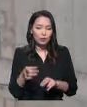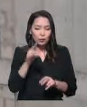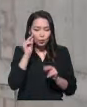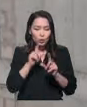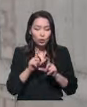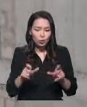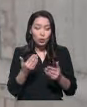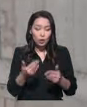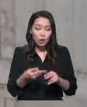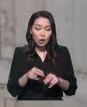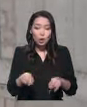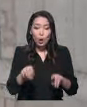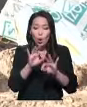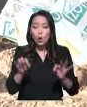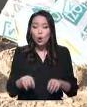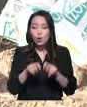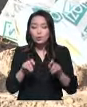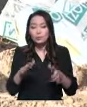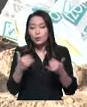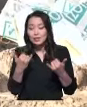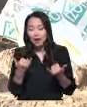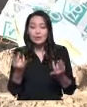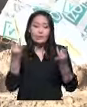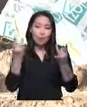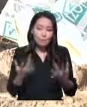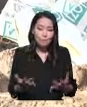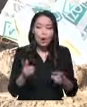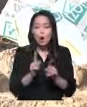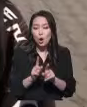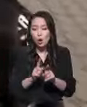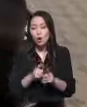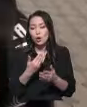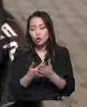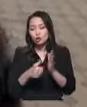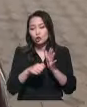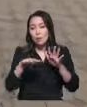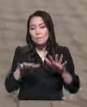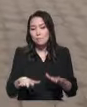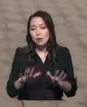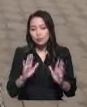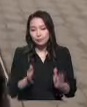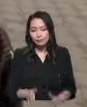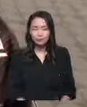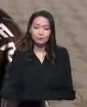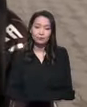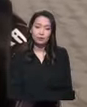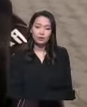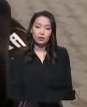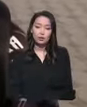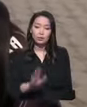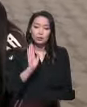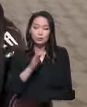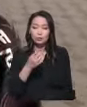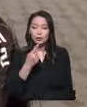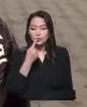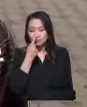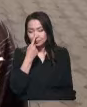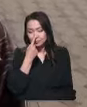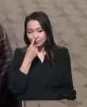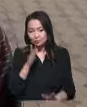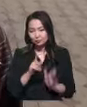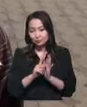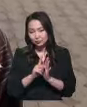уже этой осенью. Современное и просторное. Рассчитано на 600 мест. Не нужно будет далеко ходить. Не холодно будет зимой зато.